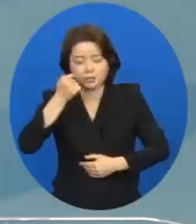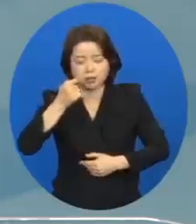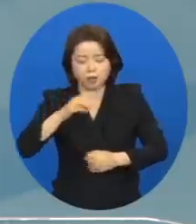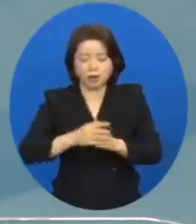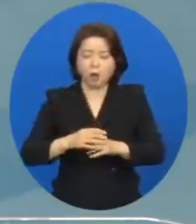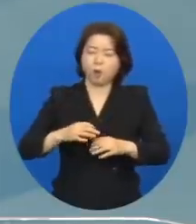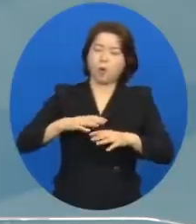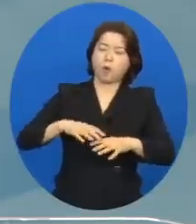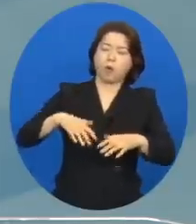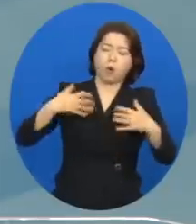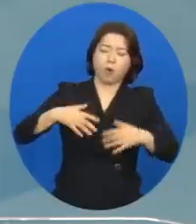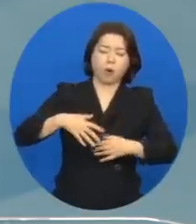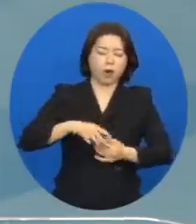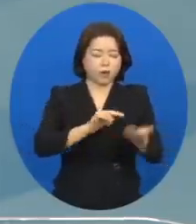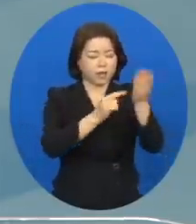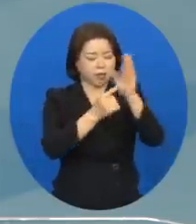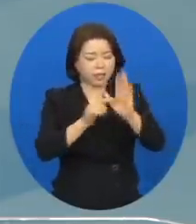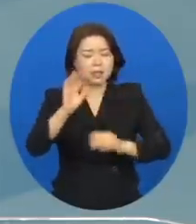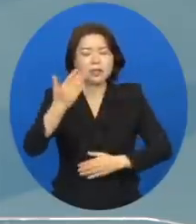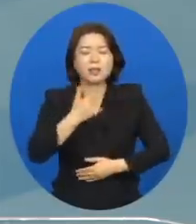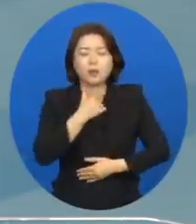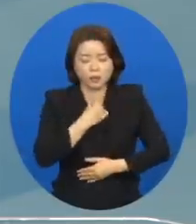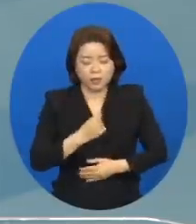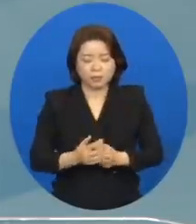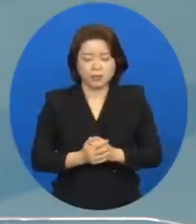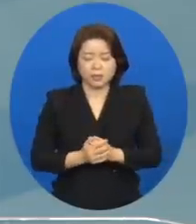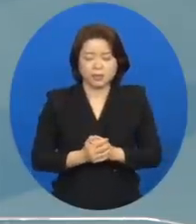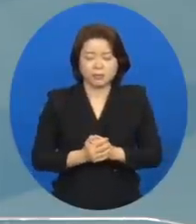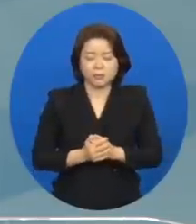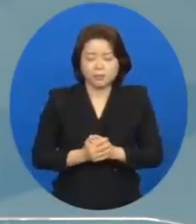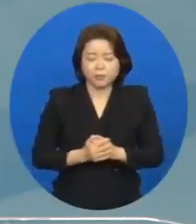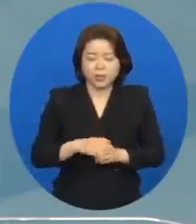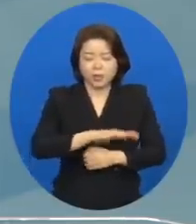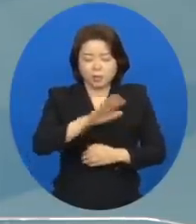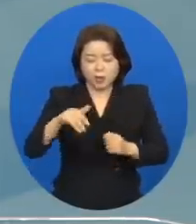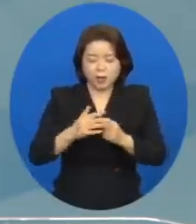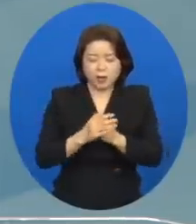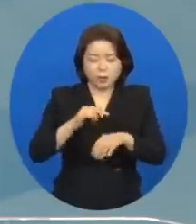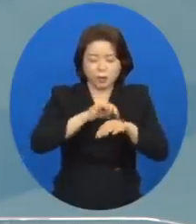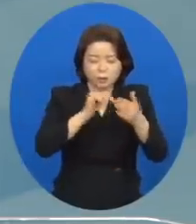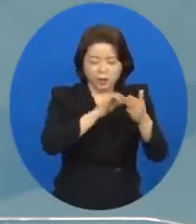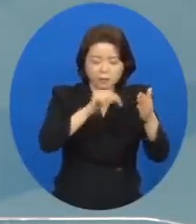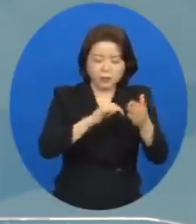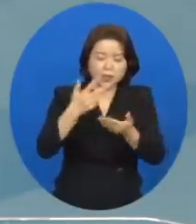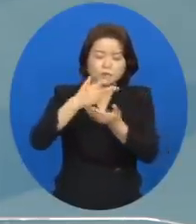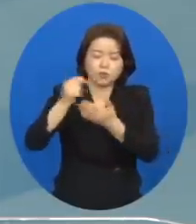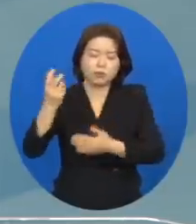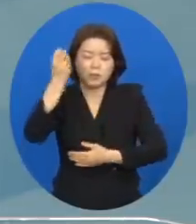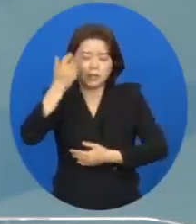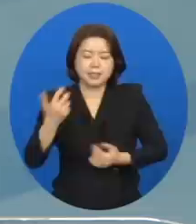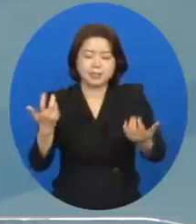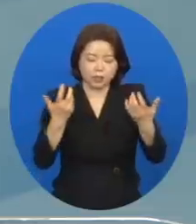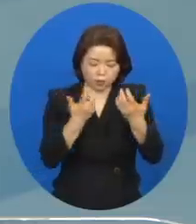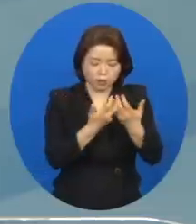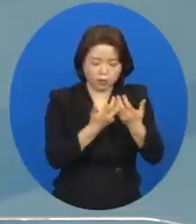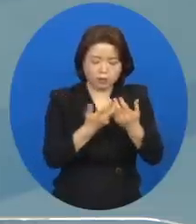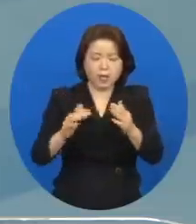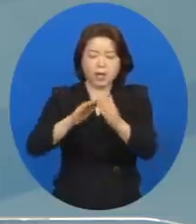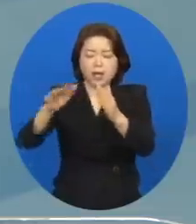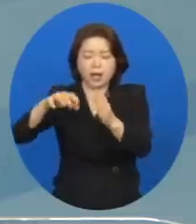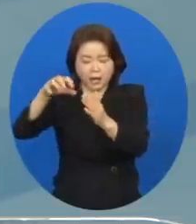놀라우게 나타나게 되기를 원합니다. 심령에는 주의 성령의 충만함이, 가정에는 모든